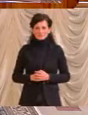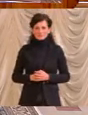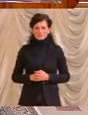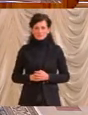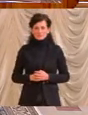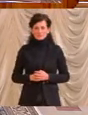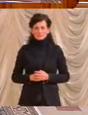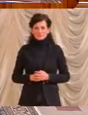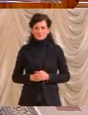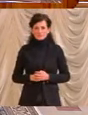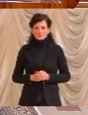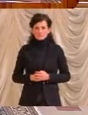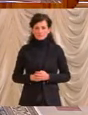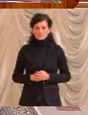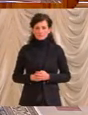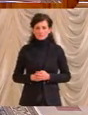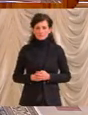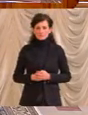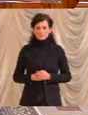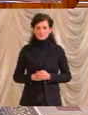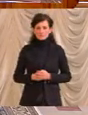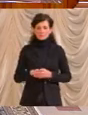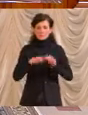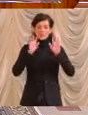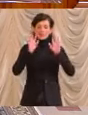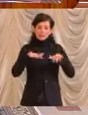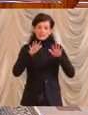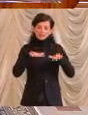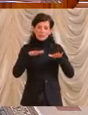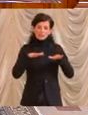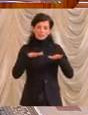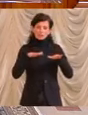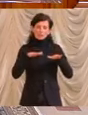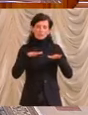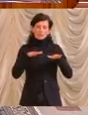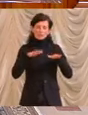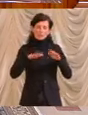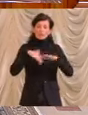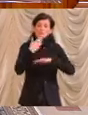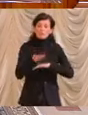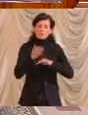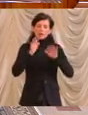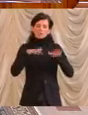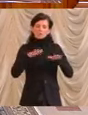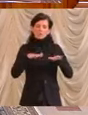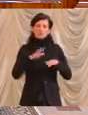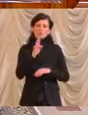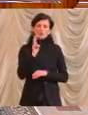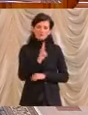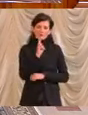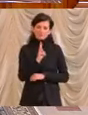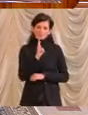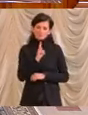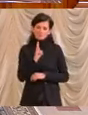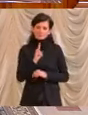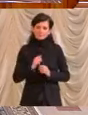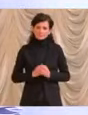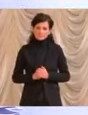Oggi registriamo 10.000 vittime, abbiamo superato 10.000 vittime. È un